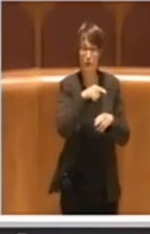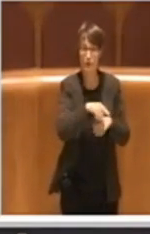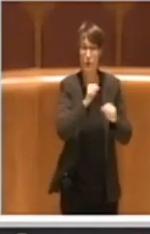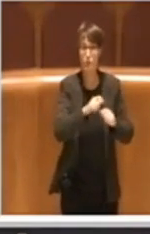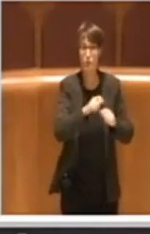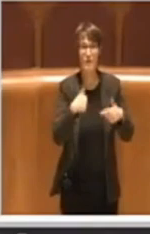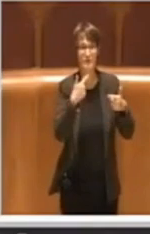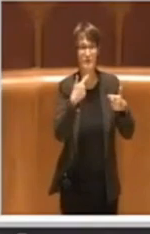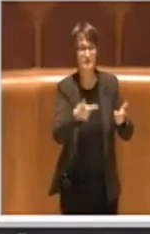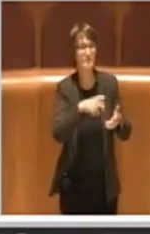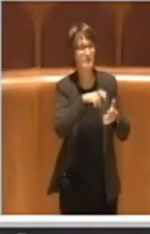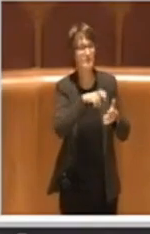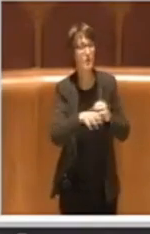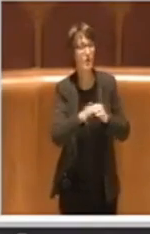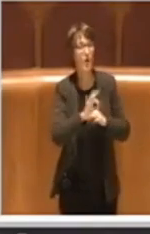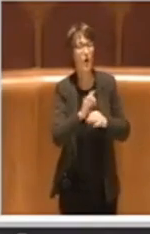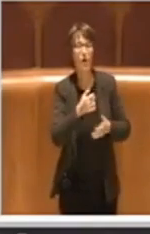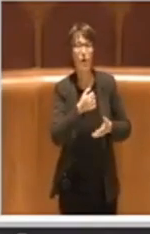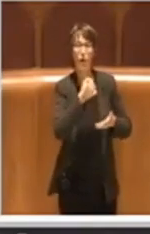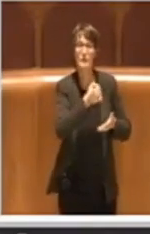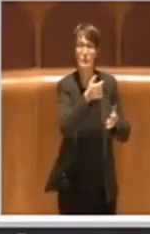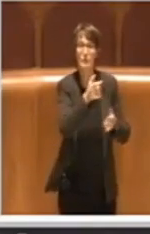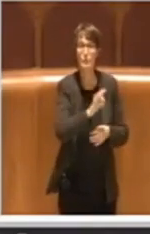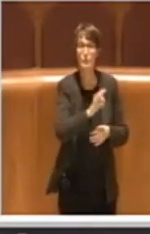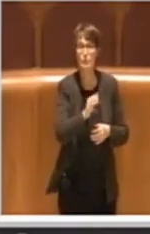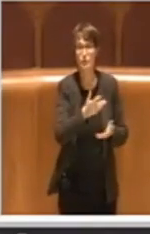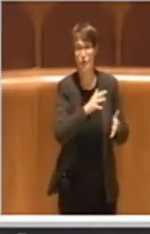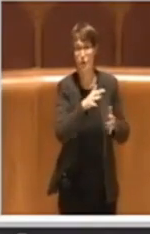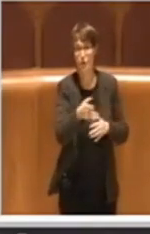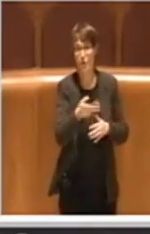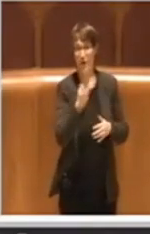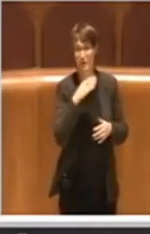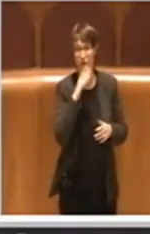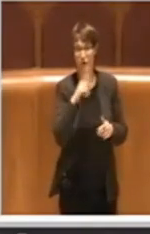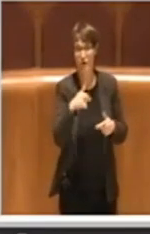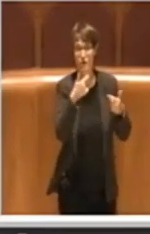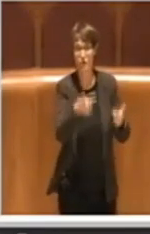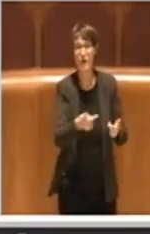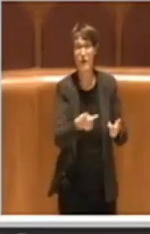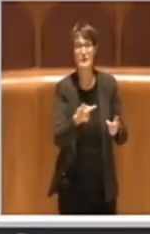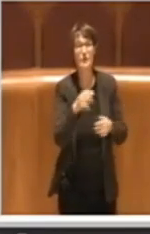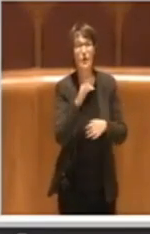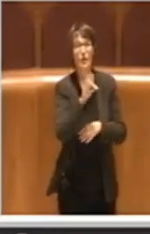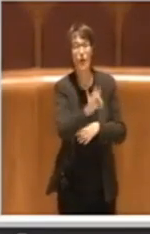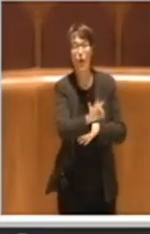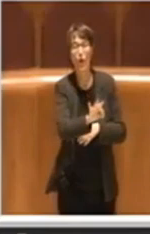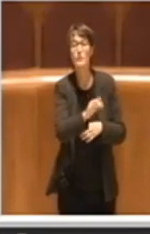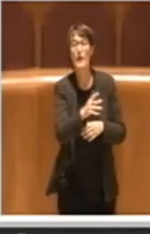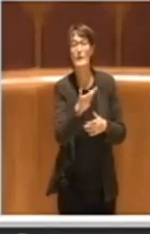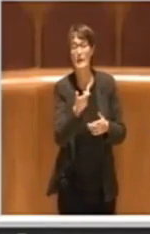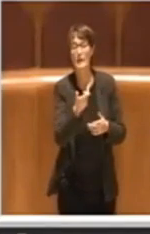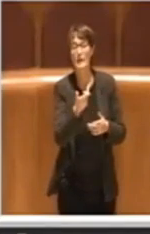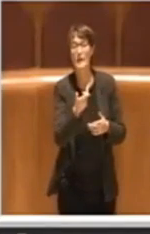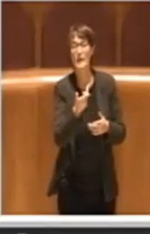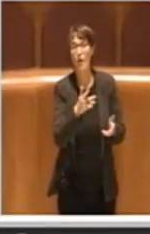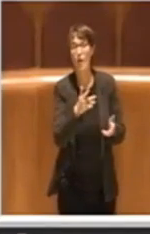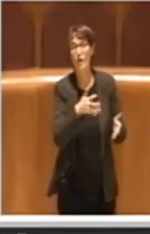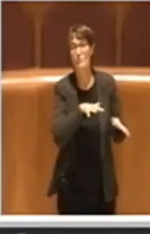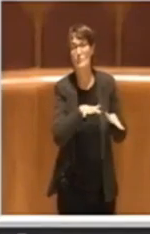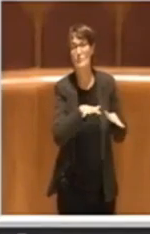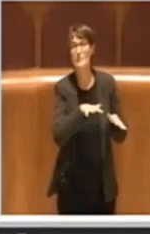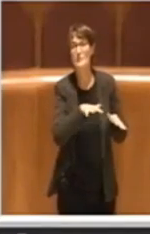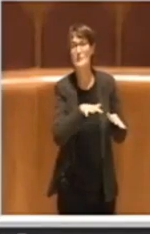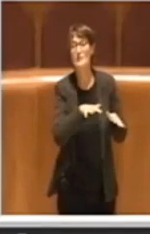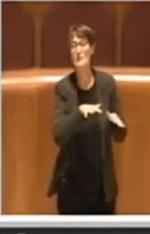agevolazioni per l'attuazione di una mobilità sostenibile abitazione scuola ahimè e quest'ultima circostanza è molto attuale perché